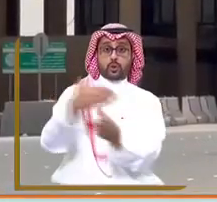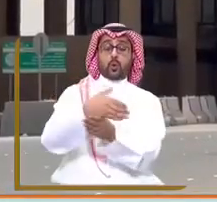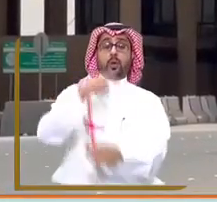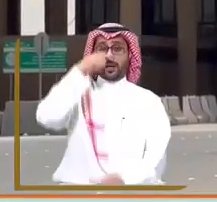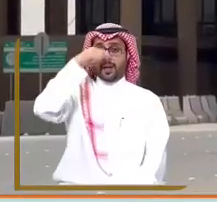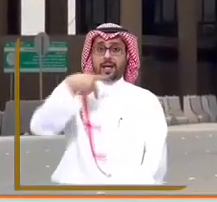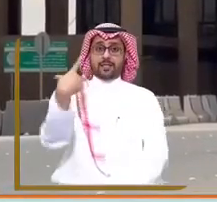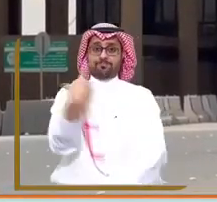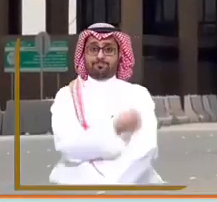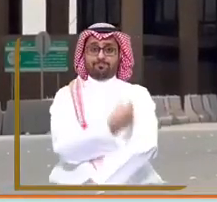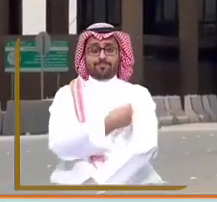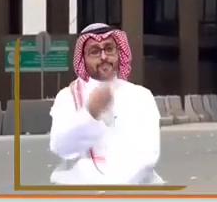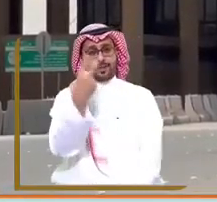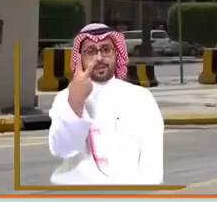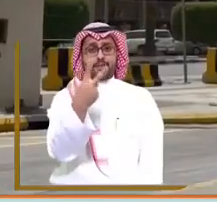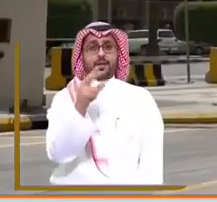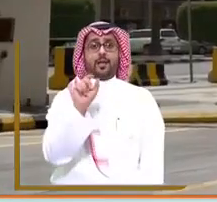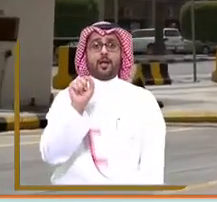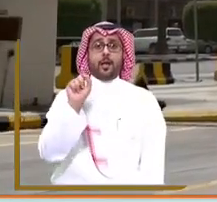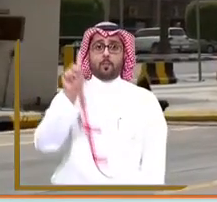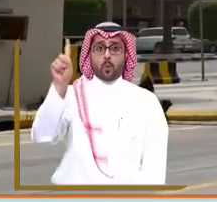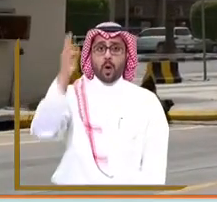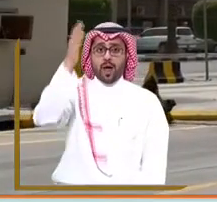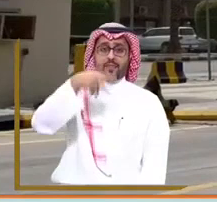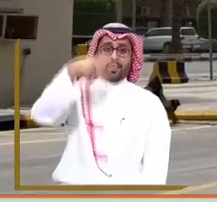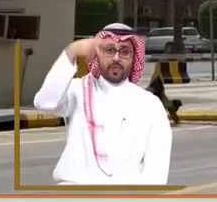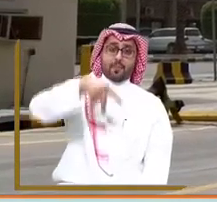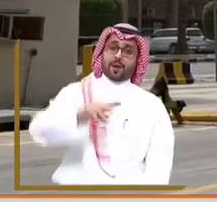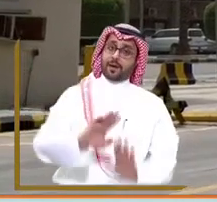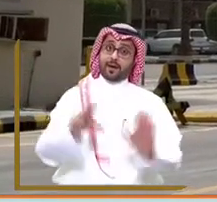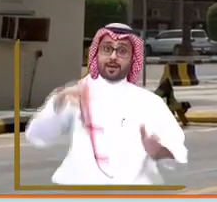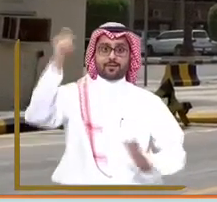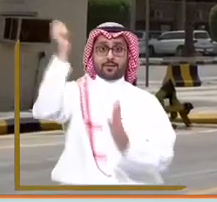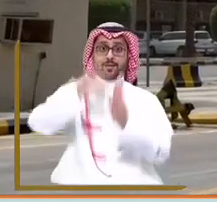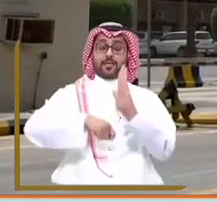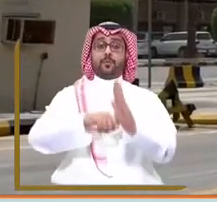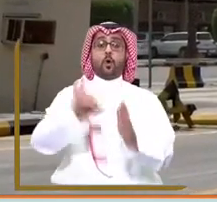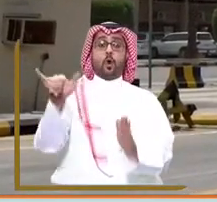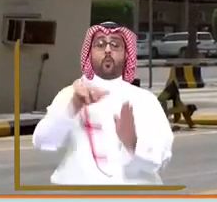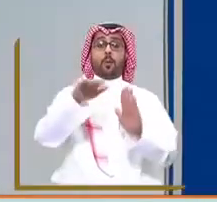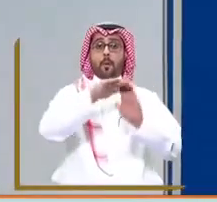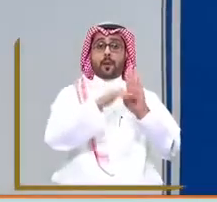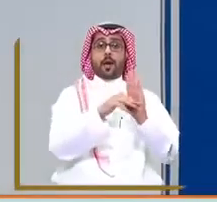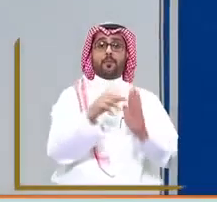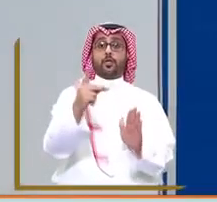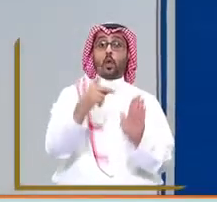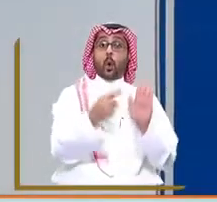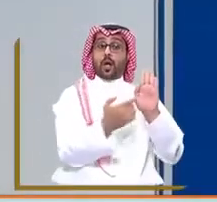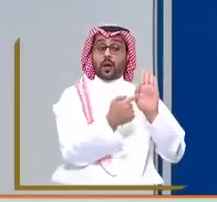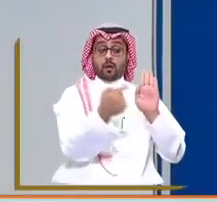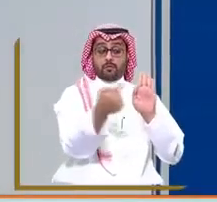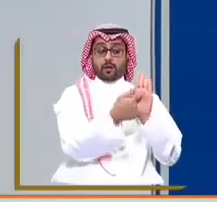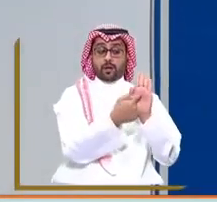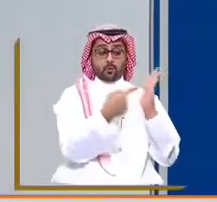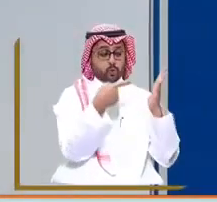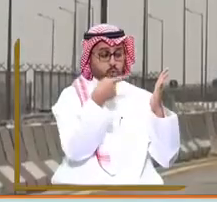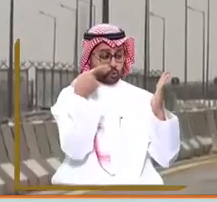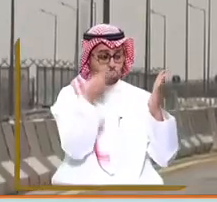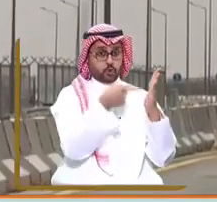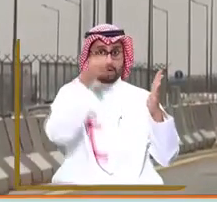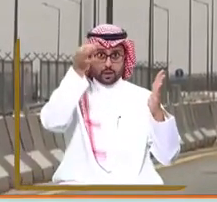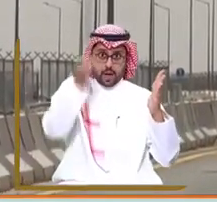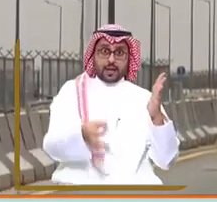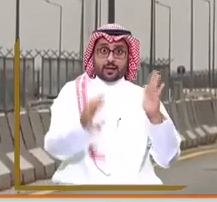فقط، وذلك ابتداء من تاريخ الأول من أغسطس، مع إبراز تطبيق توكلنا للمواطنين والمقيمين للتأكد من